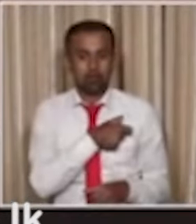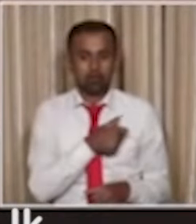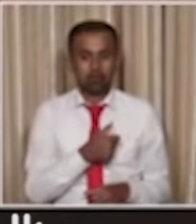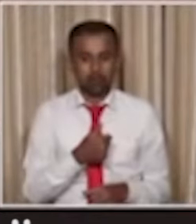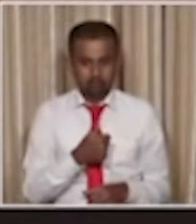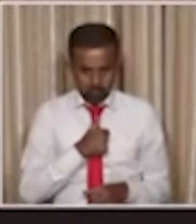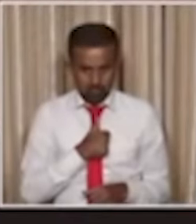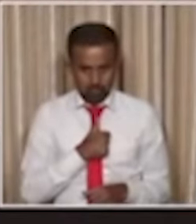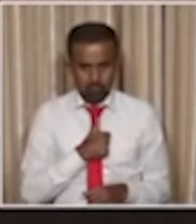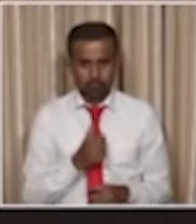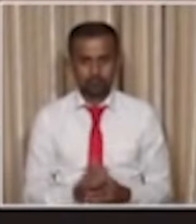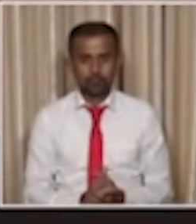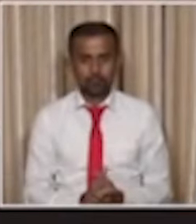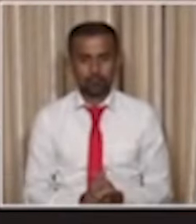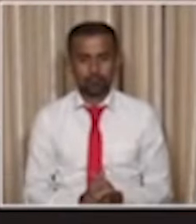පක්ෂයි.